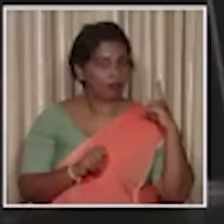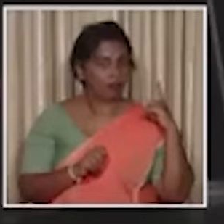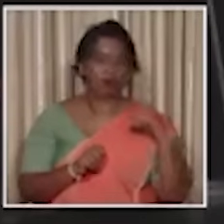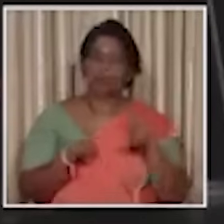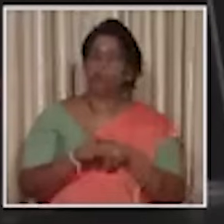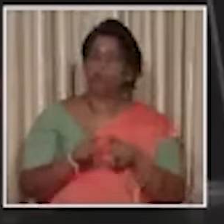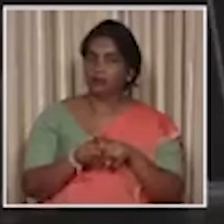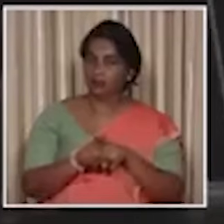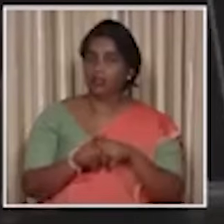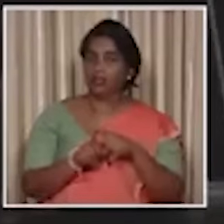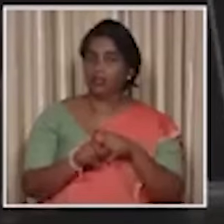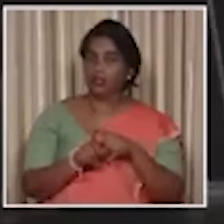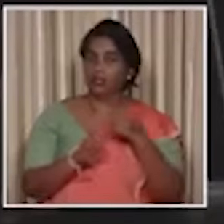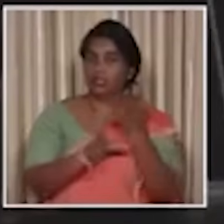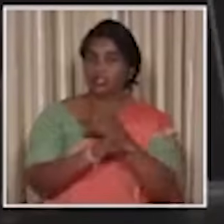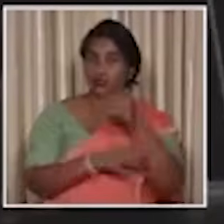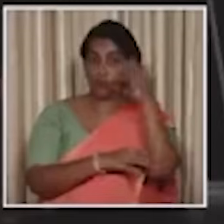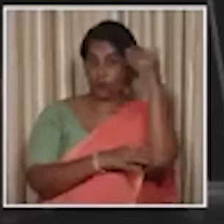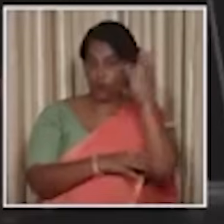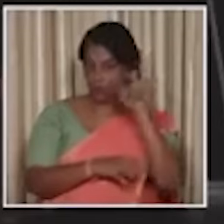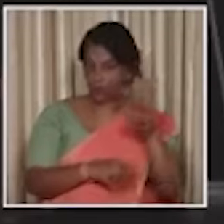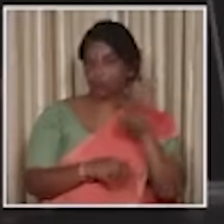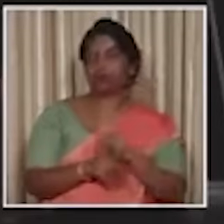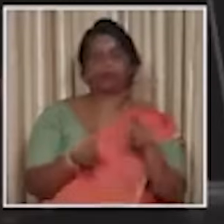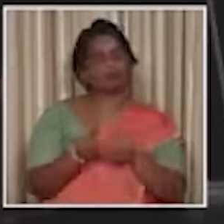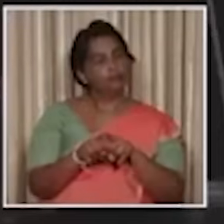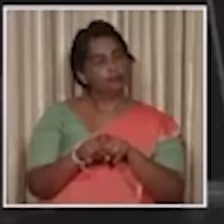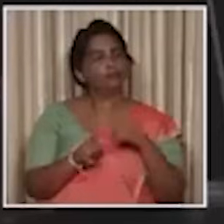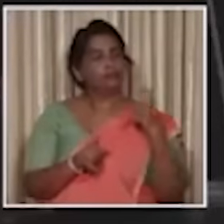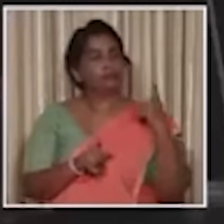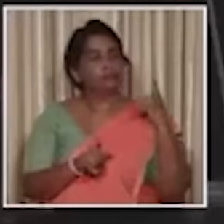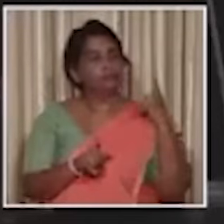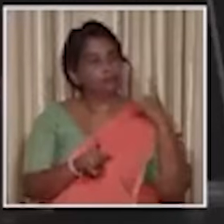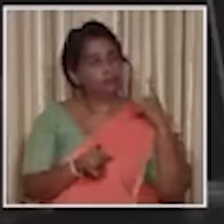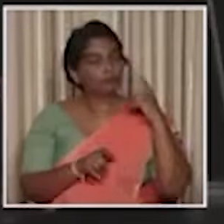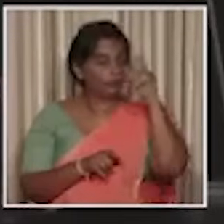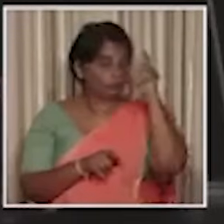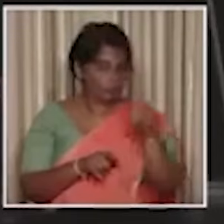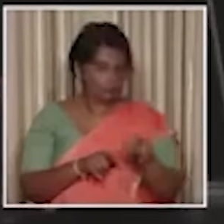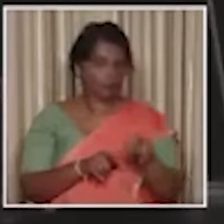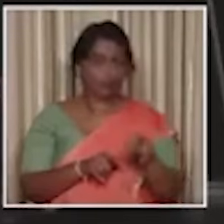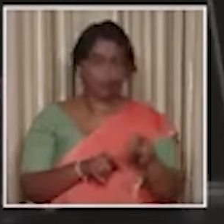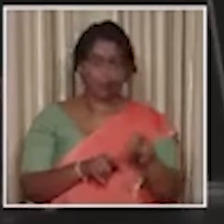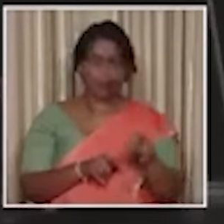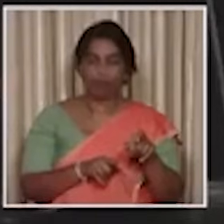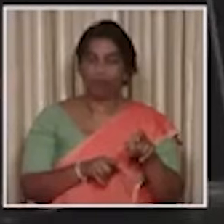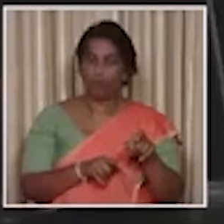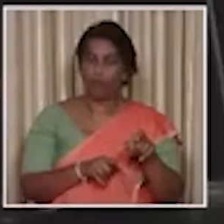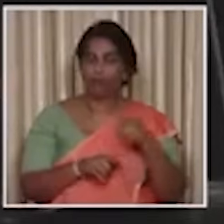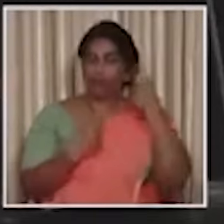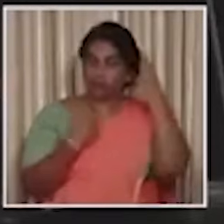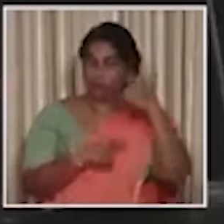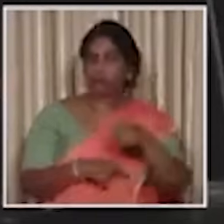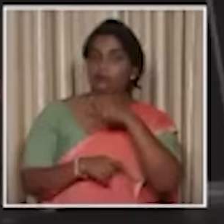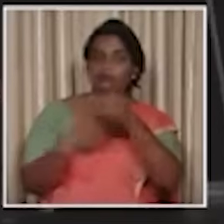ஏந்தியவாறு வெற்றி கழிப்பில் மிதக்கும் இராணுவ சிப்பாய் ஒருவரது உருவச்சிலை நிறுவப்பட்டிருக்கிறது. அடிப்படை உரித்து கோரி போராடிய ஒரு இனத்தை